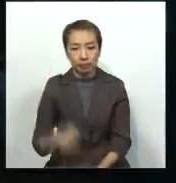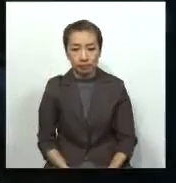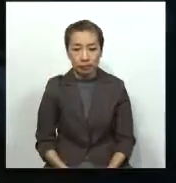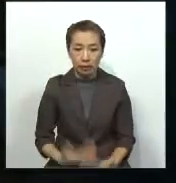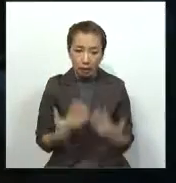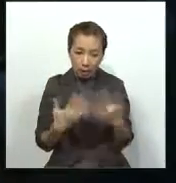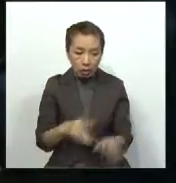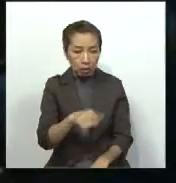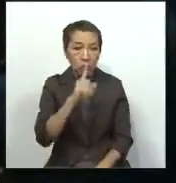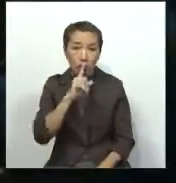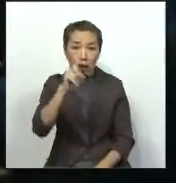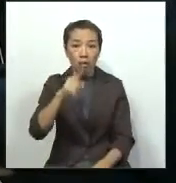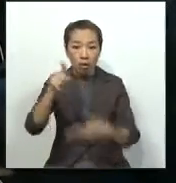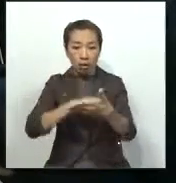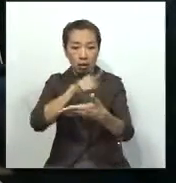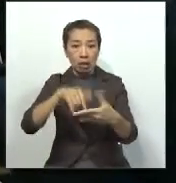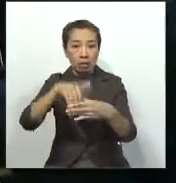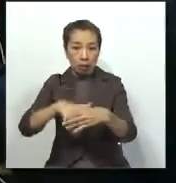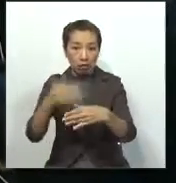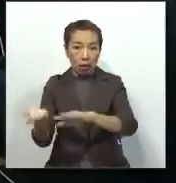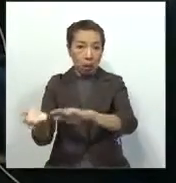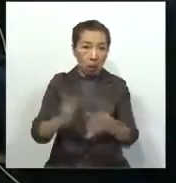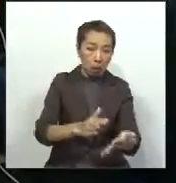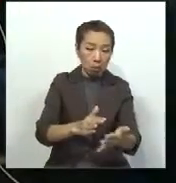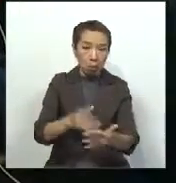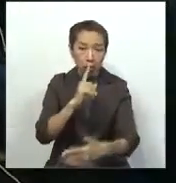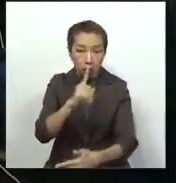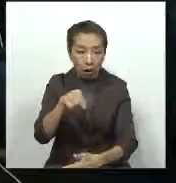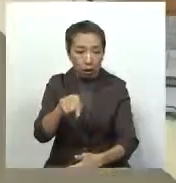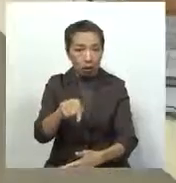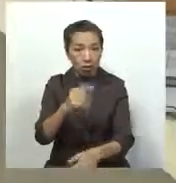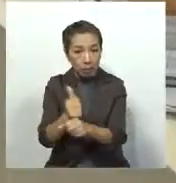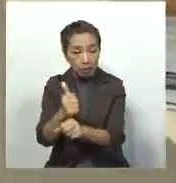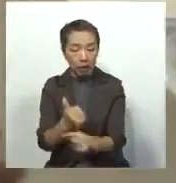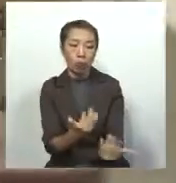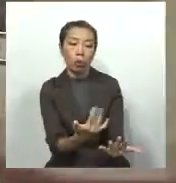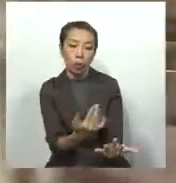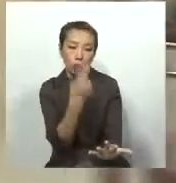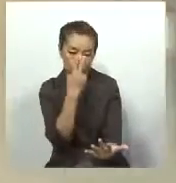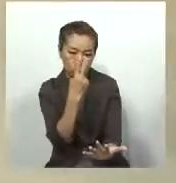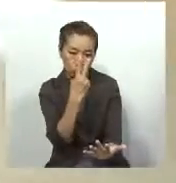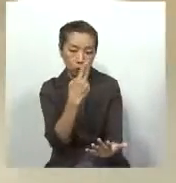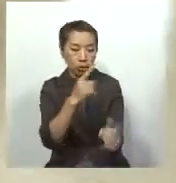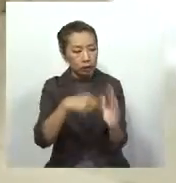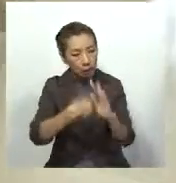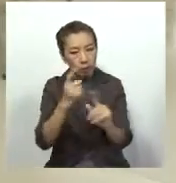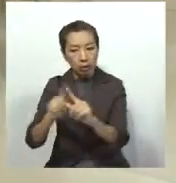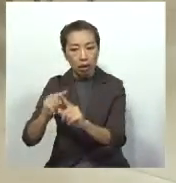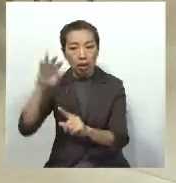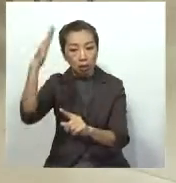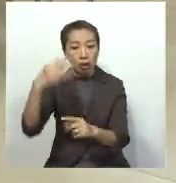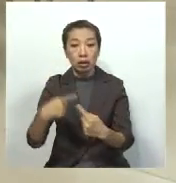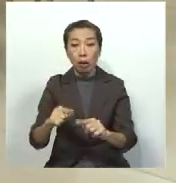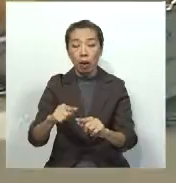เป็นโมฆะหรือไม่นั้นประธานกกต.บอกว่าคงจะตอบไม่ได้เป็นเรื่องที่ต้องพิจารณาในหลายๆแง่มุมแล้วก็ย้ำด้วยว่าการประก